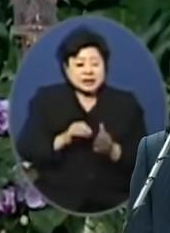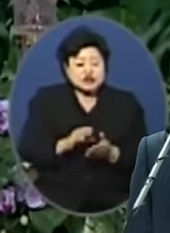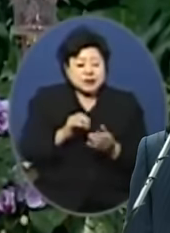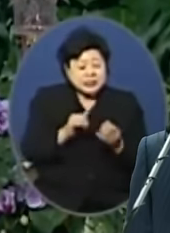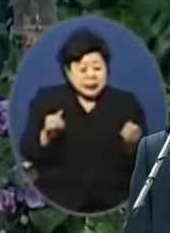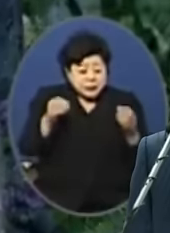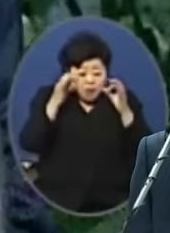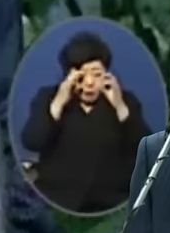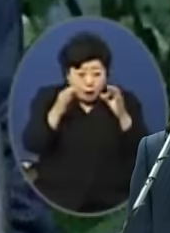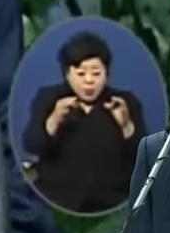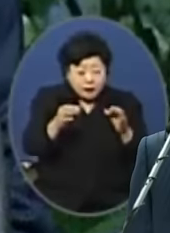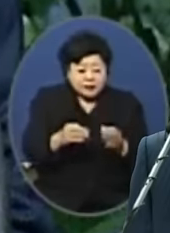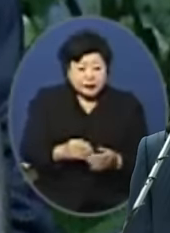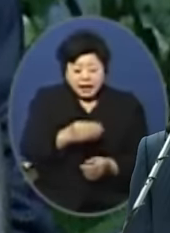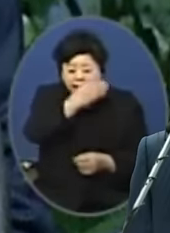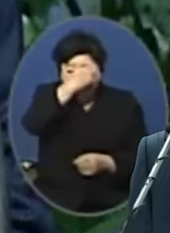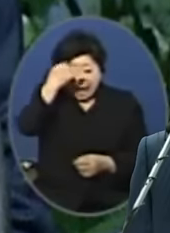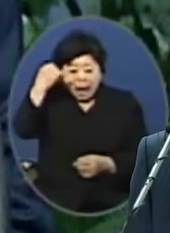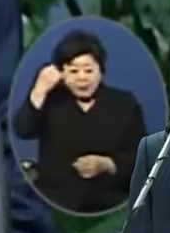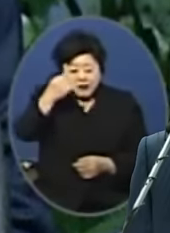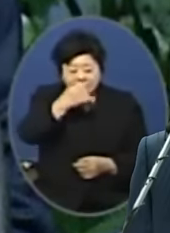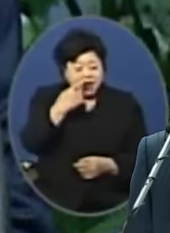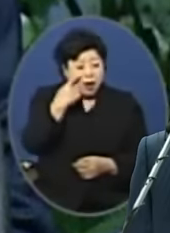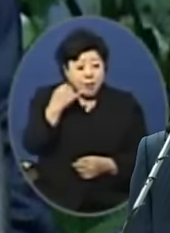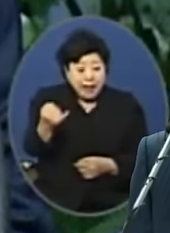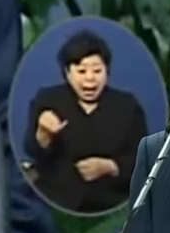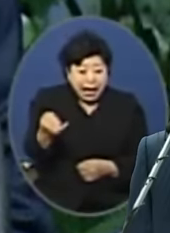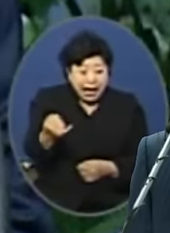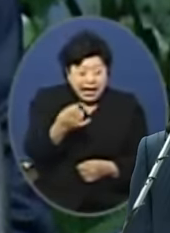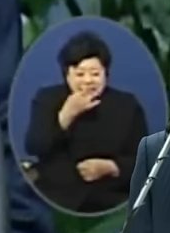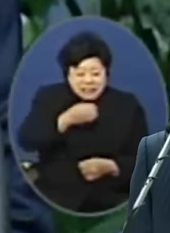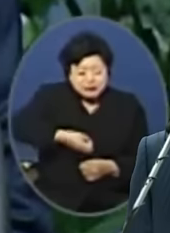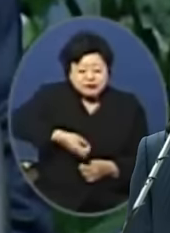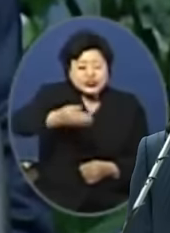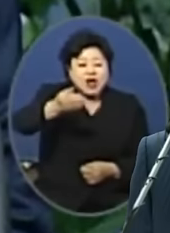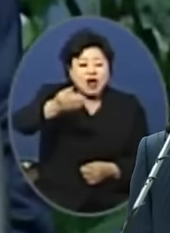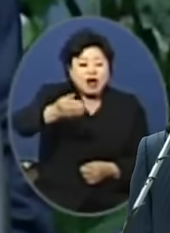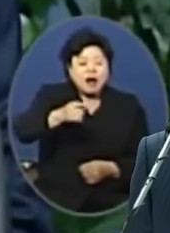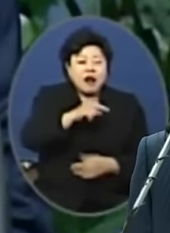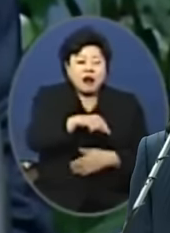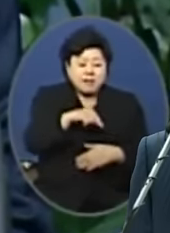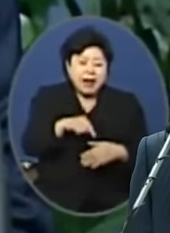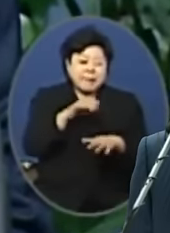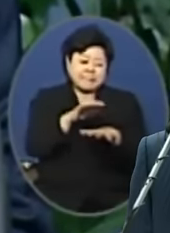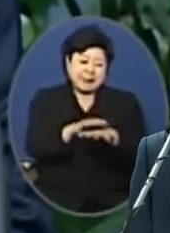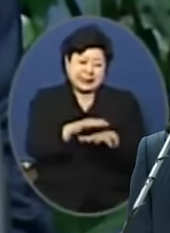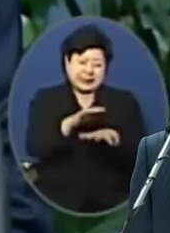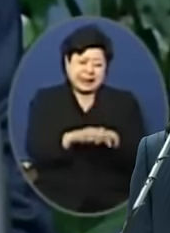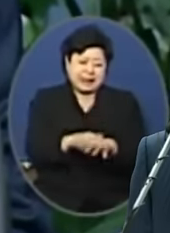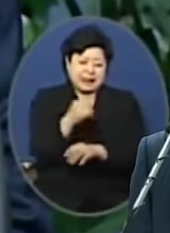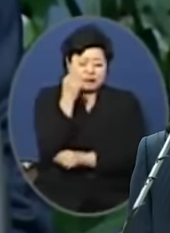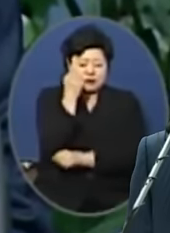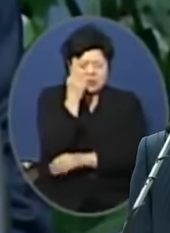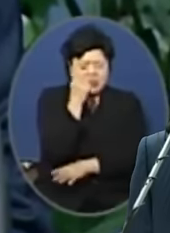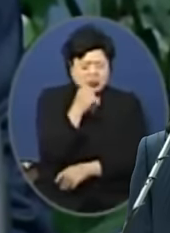보면 대개 할머니나 어머니가 씨를 뿌린 그 씨가 마음에 뿌리를 내려서 위대한 인물이 되게